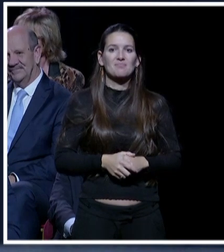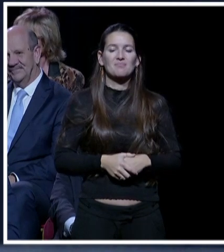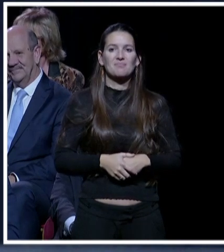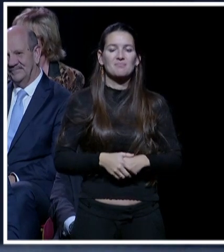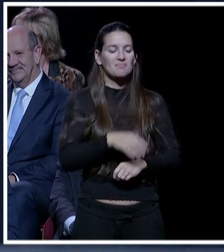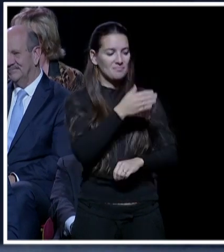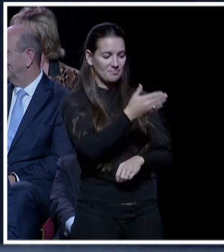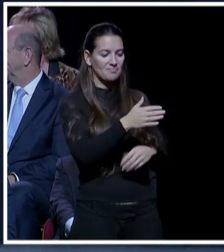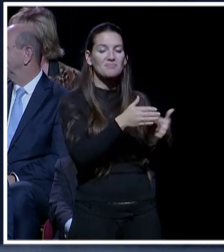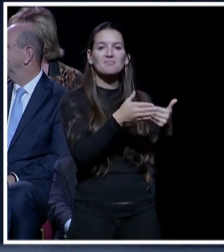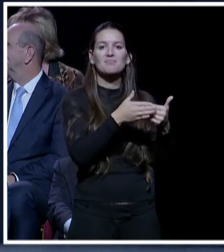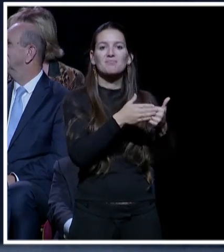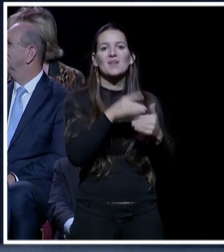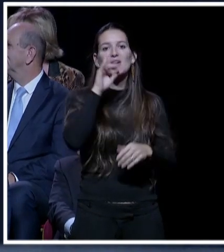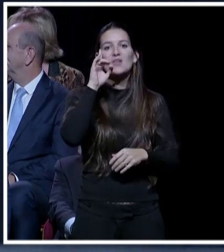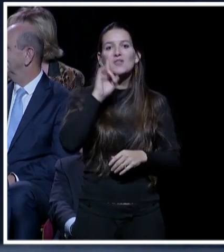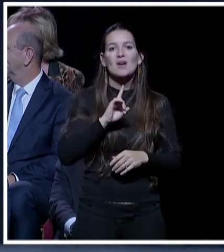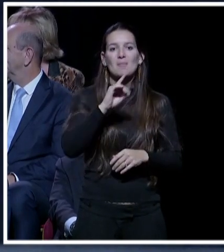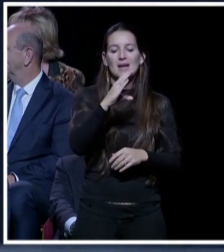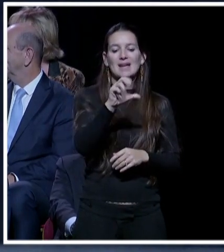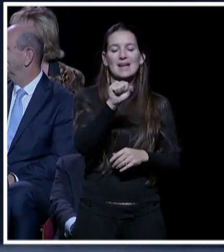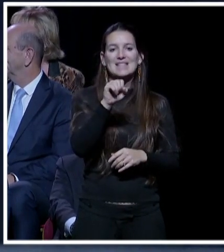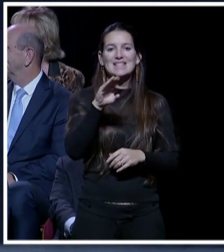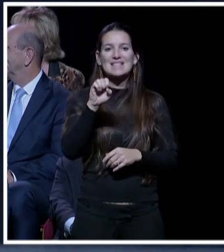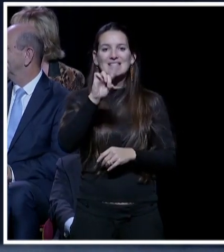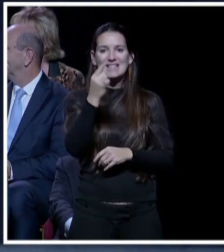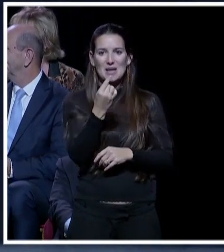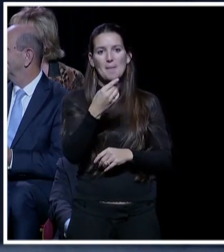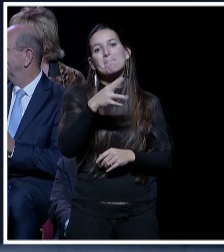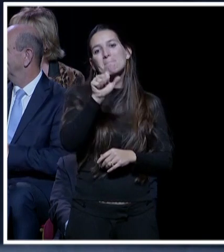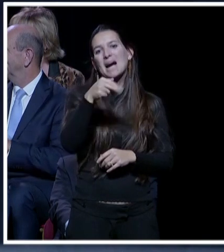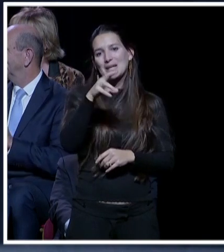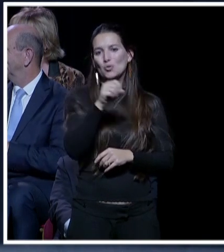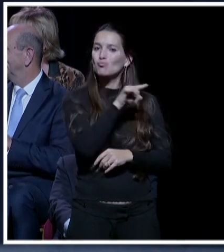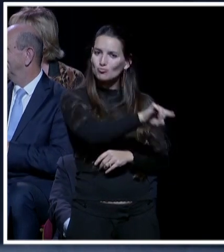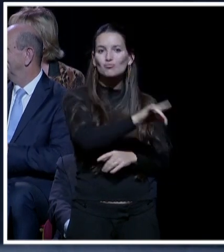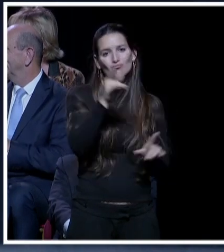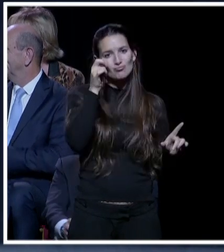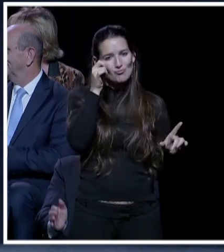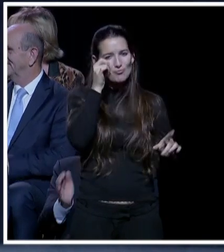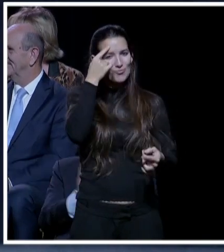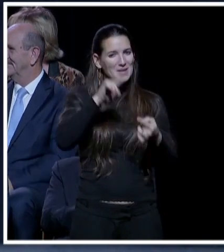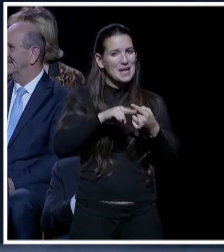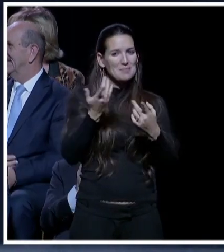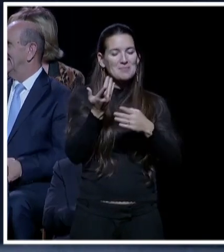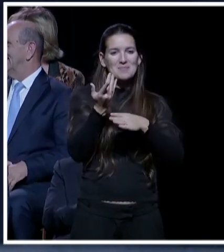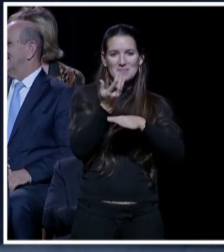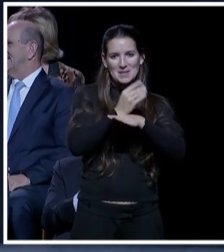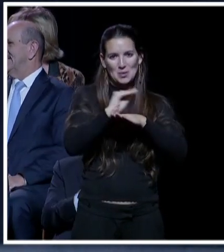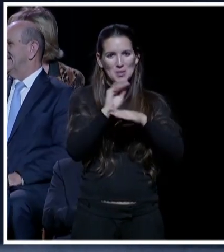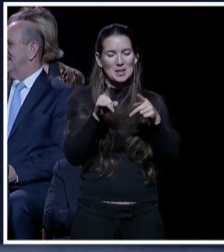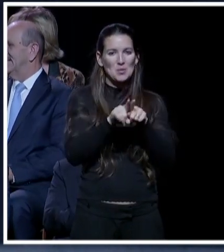À tes côtés, Francis Marino Cassé. Voilà, Marino, grand spécialiste aussi de la sécurité, parce que c'est son métier, son